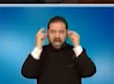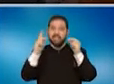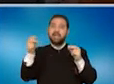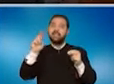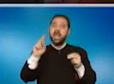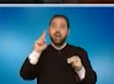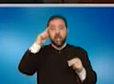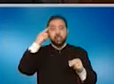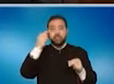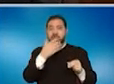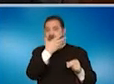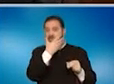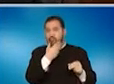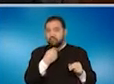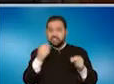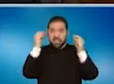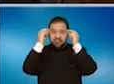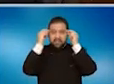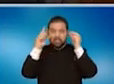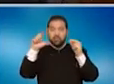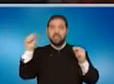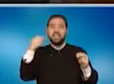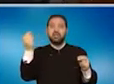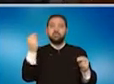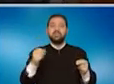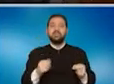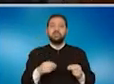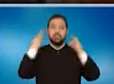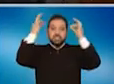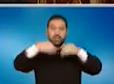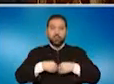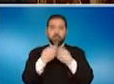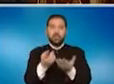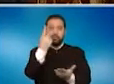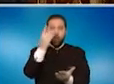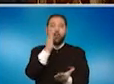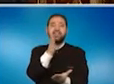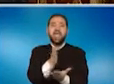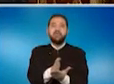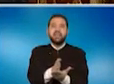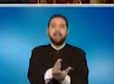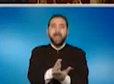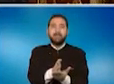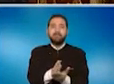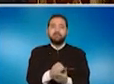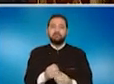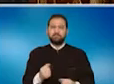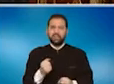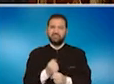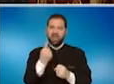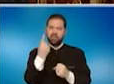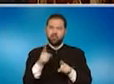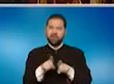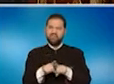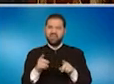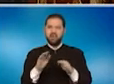știm că frumusețea, învățătura de la Dumnezeu dă o demnitate. Îți construiesc o aliură pe care nu